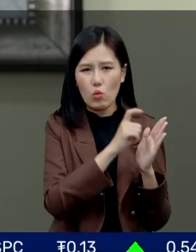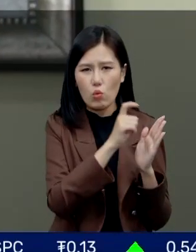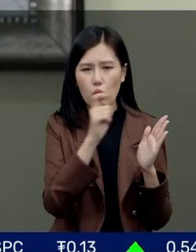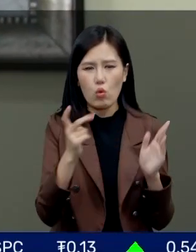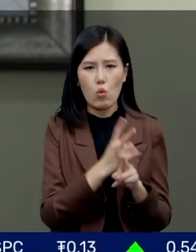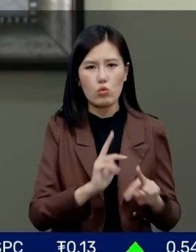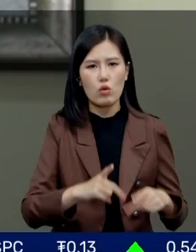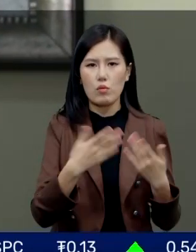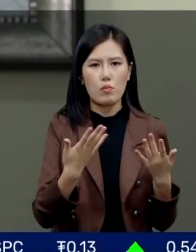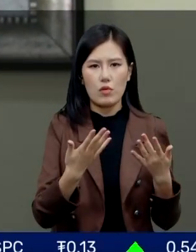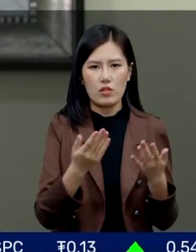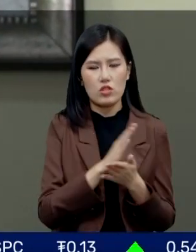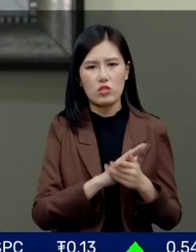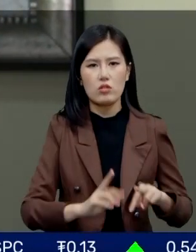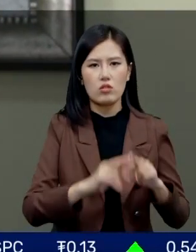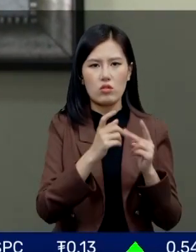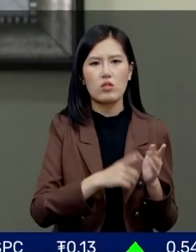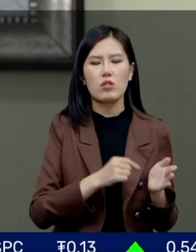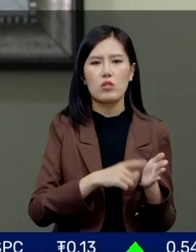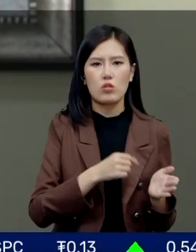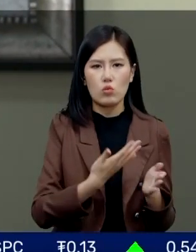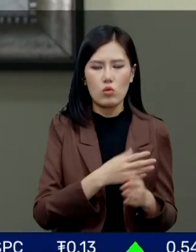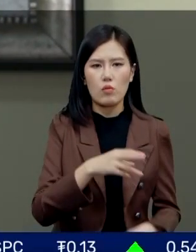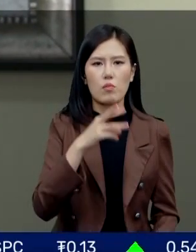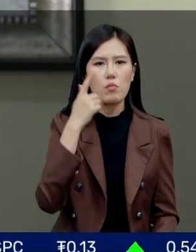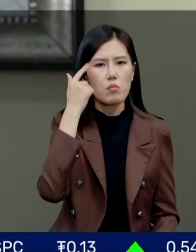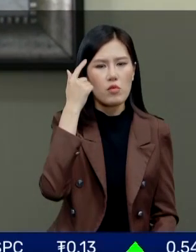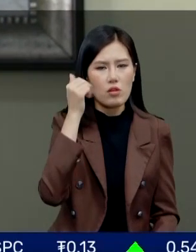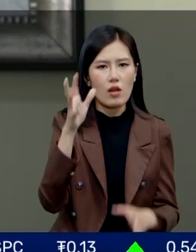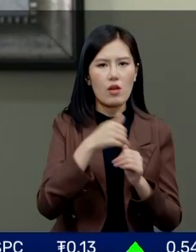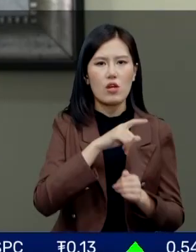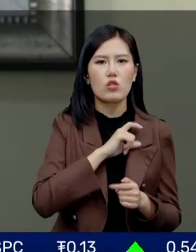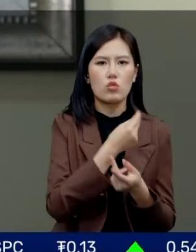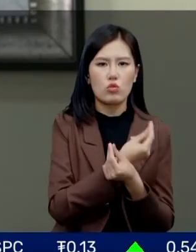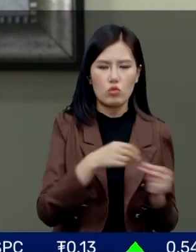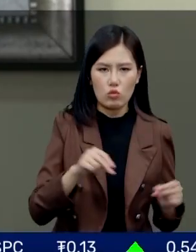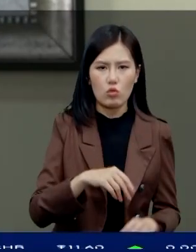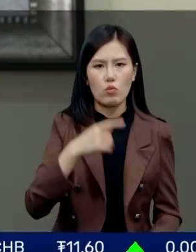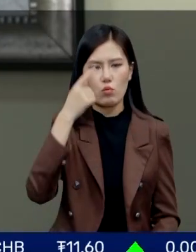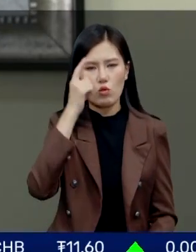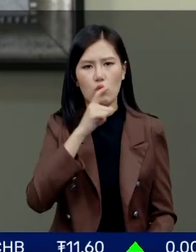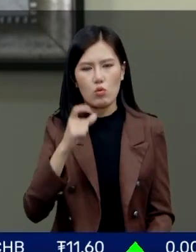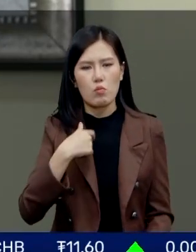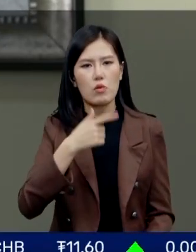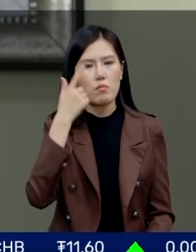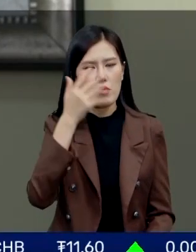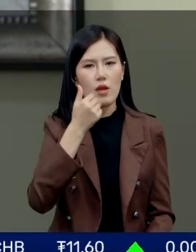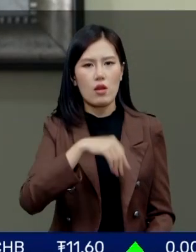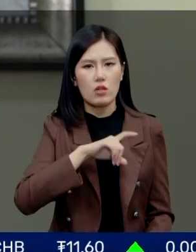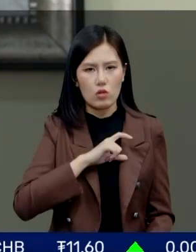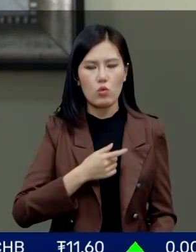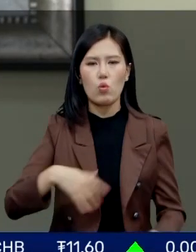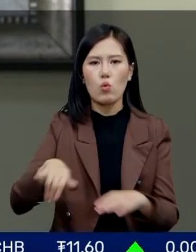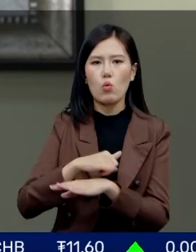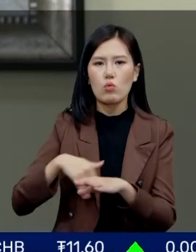өөрчлөлт оруулах энэ дотор одоо хэвлэл мэдэх эрхчлөө иргэдийн мэдэх эрх за мөн төрийн байгууллагуудад одоо мэдээлэл